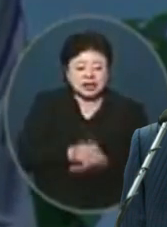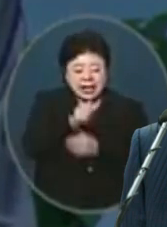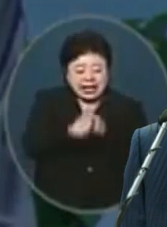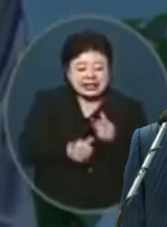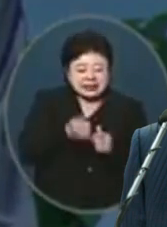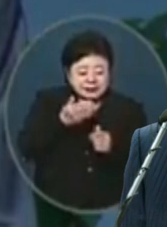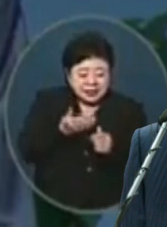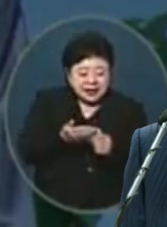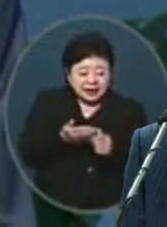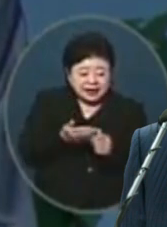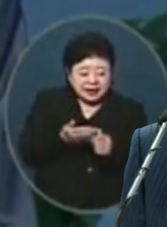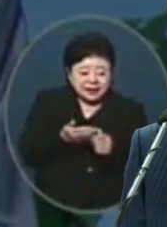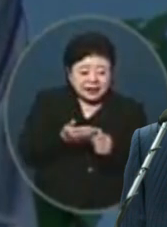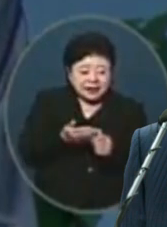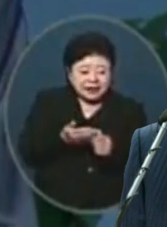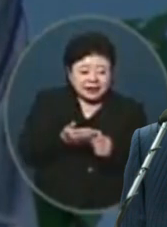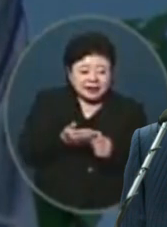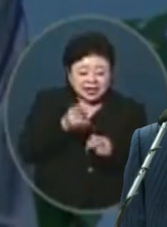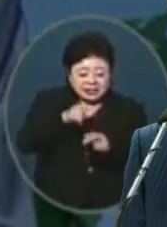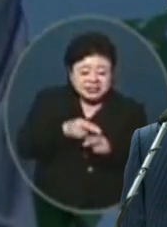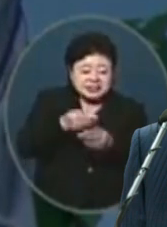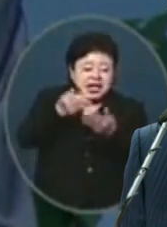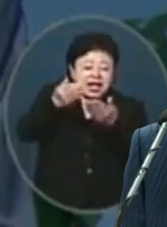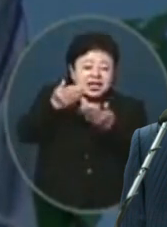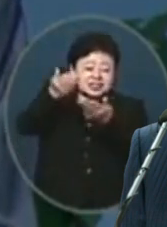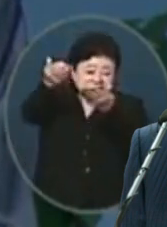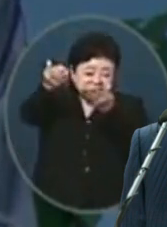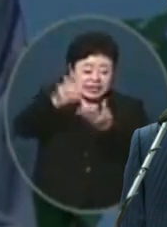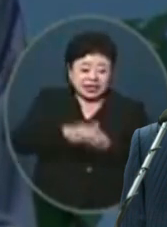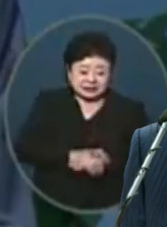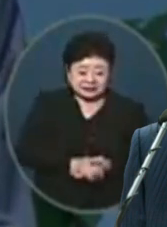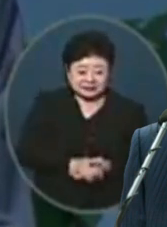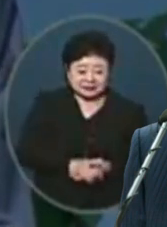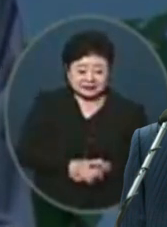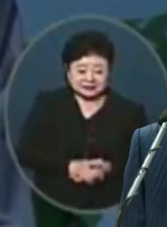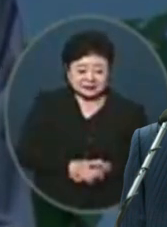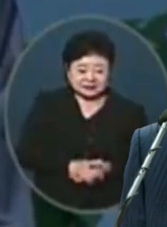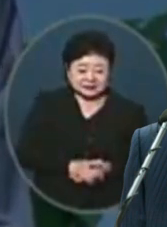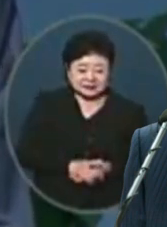하나님께 향기로운 제사를 지내라.